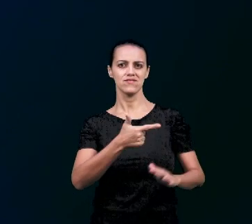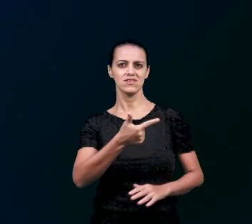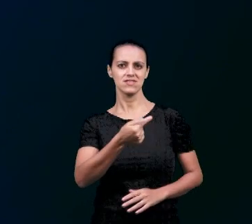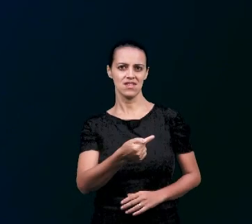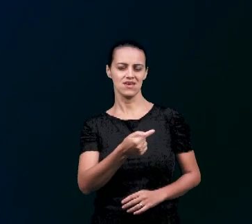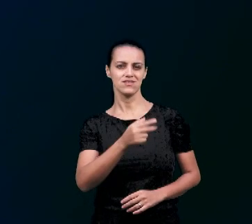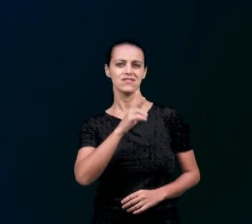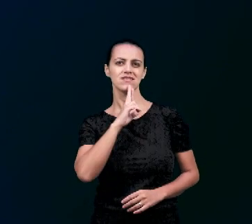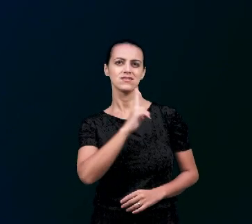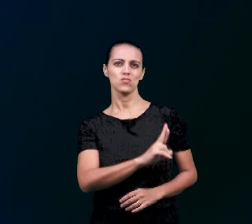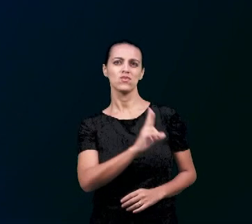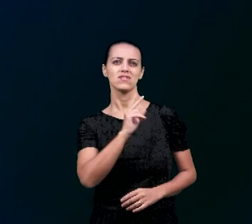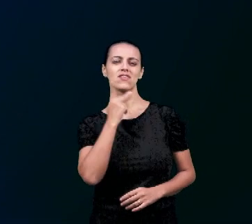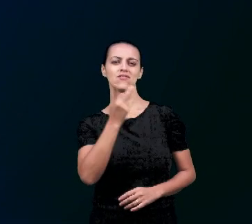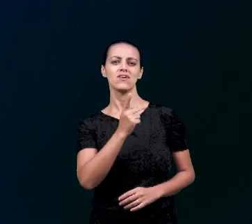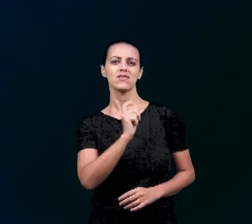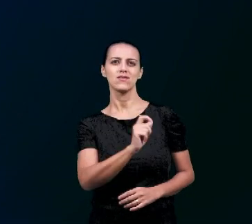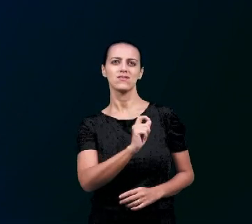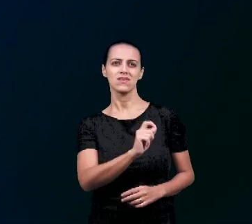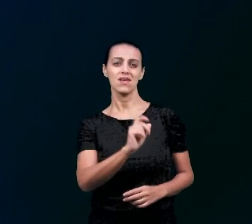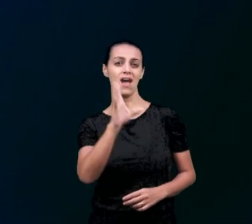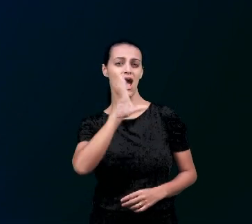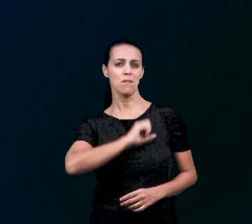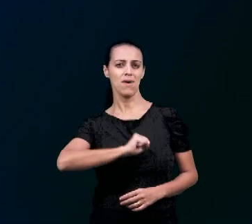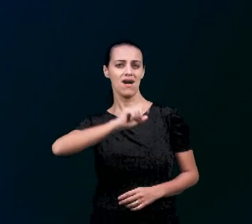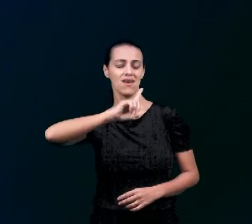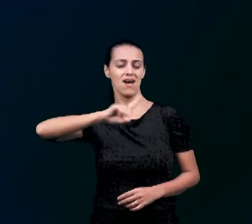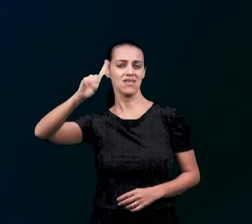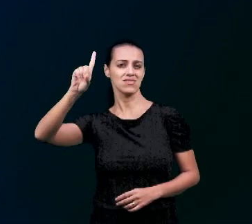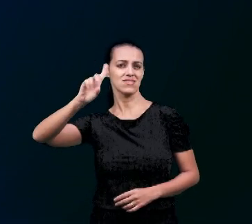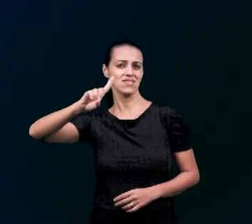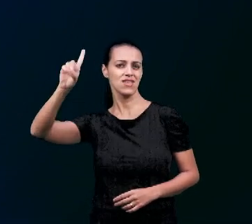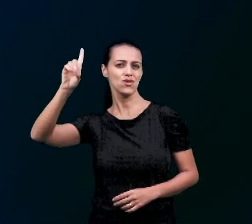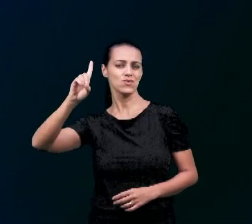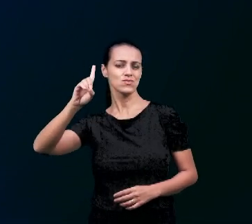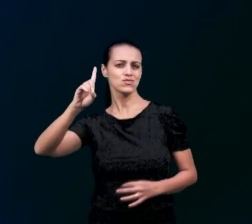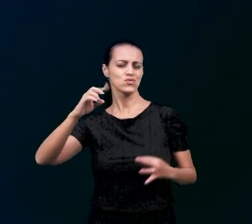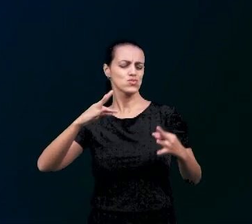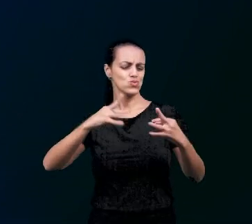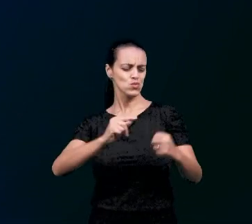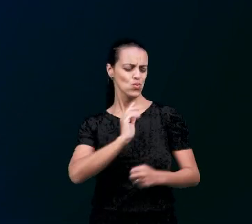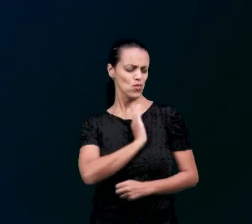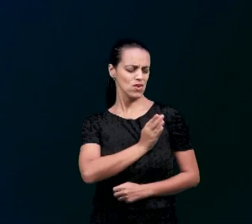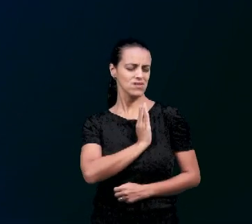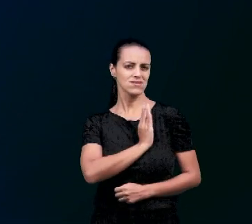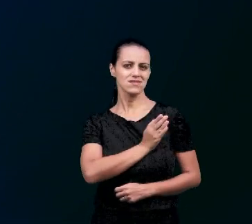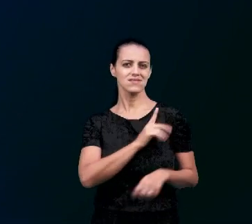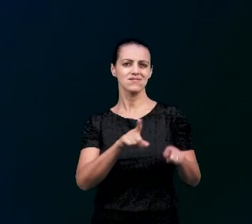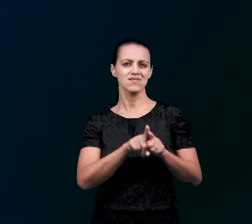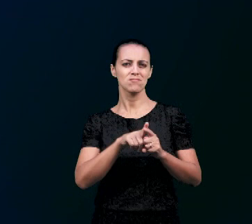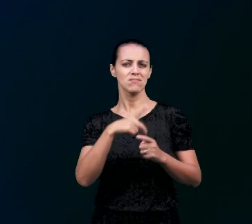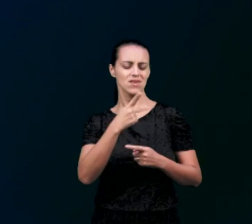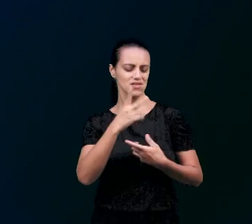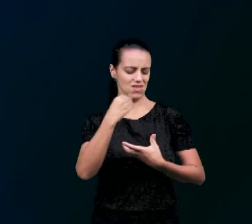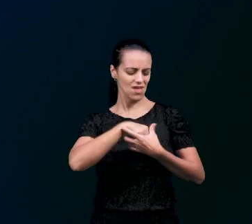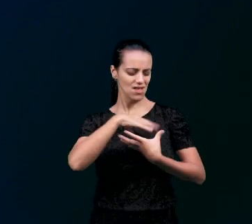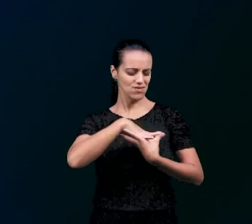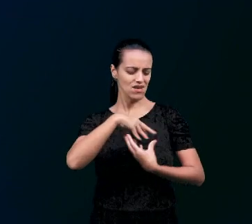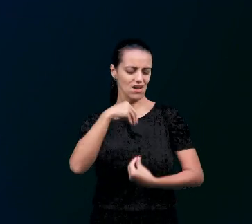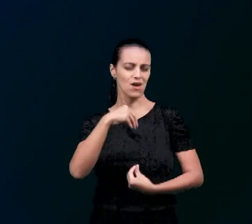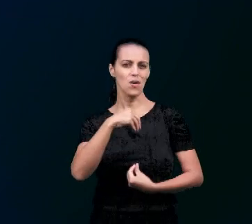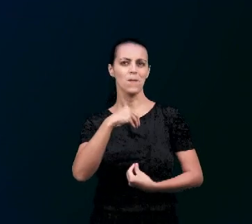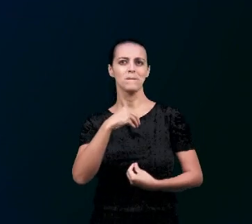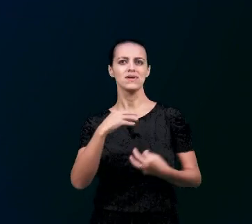27. Et en répondant, il a dit, tu aimeras le Seigneur ton Dieu de tout ton cœur, de toute ton âme et